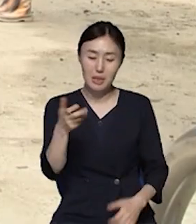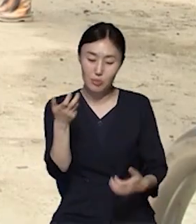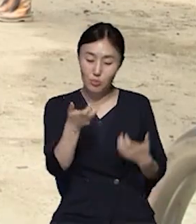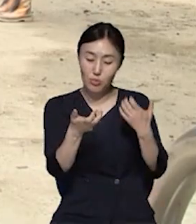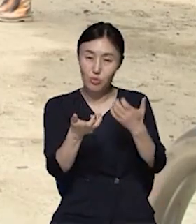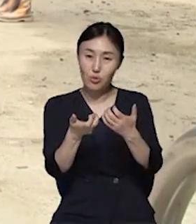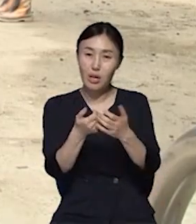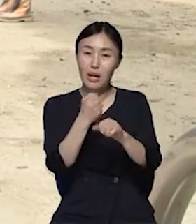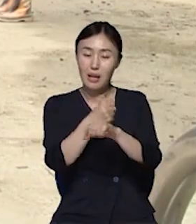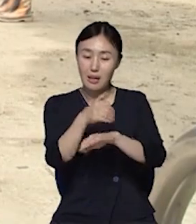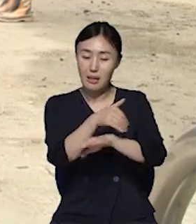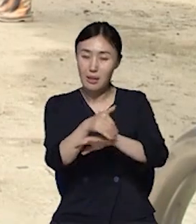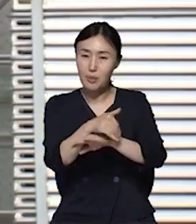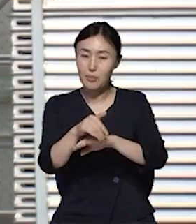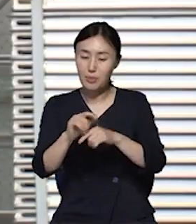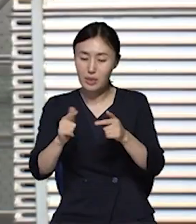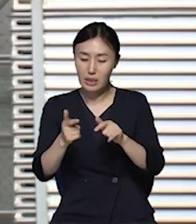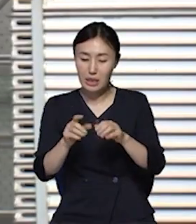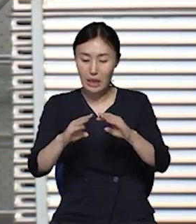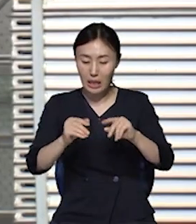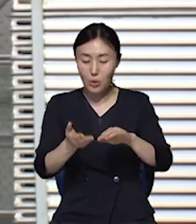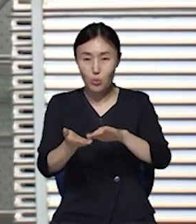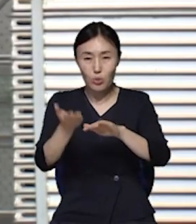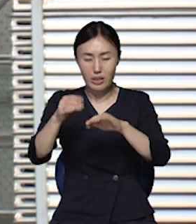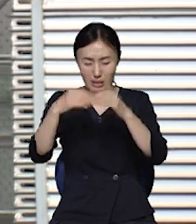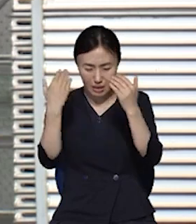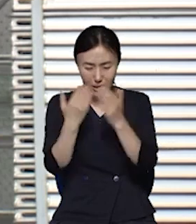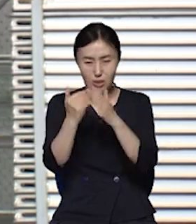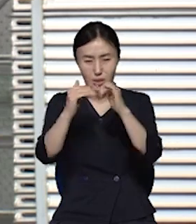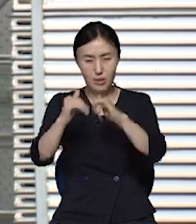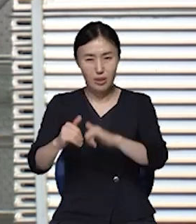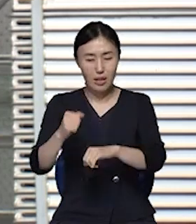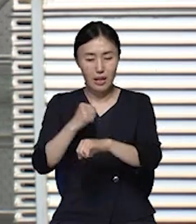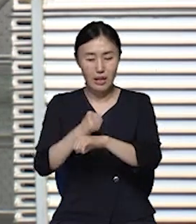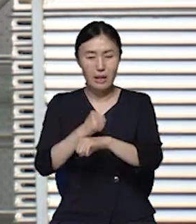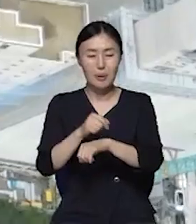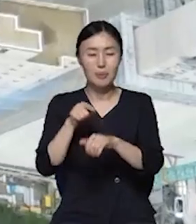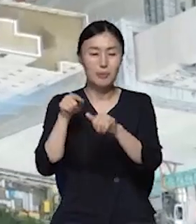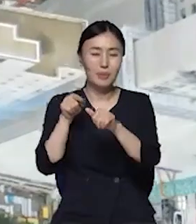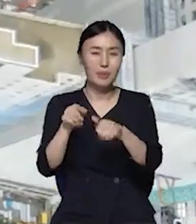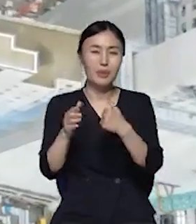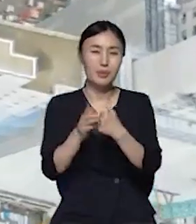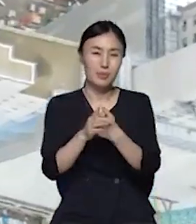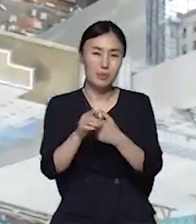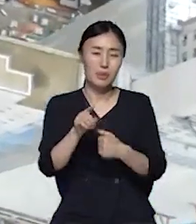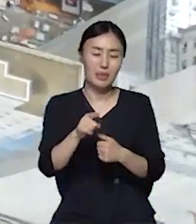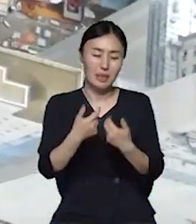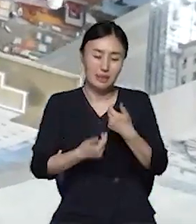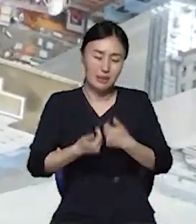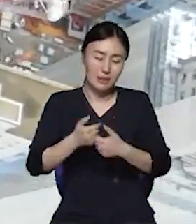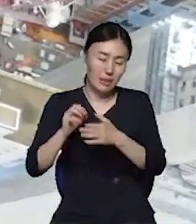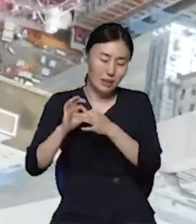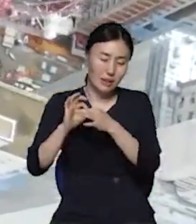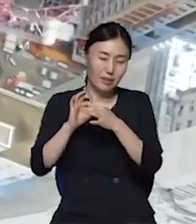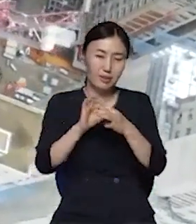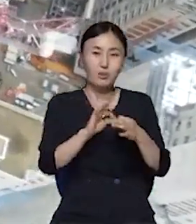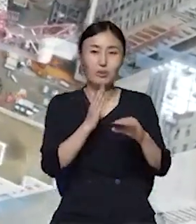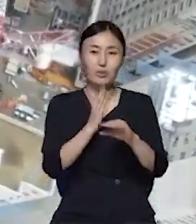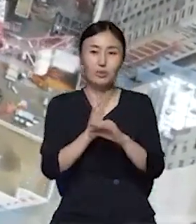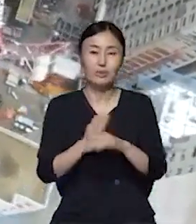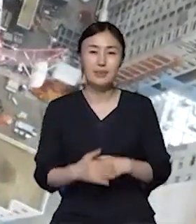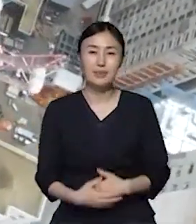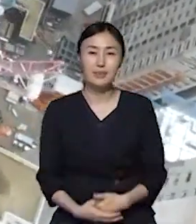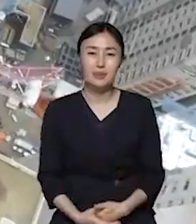예정자들이 지상층 전면 재철거 입장을 고수하고 있어 갈등은 계속 이어질 것으로 보입니다. KBC